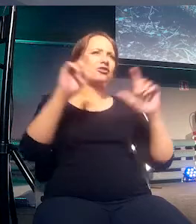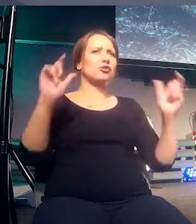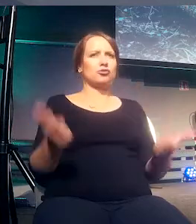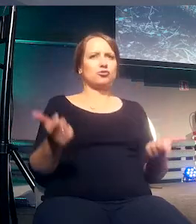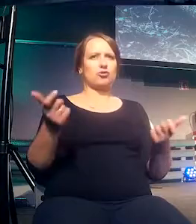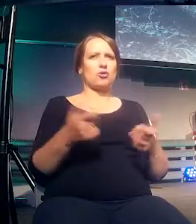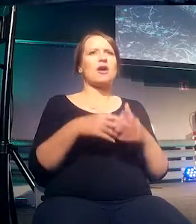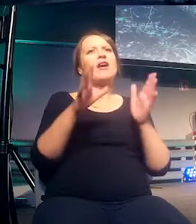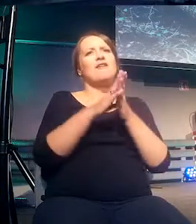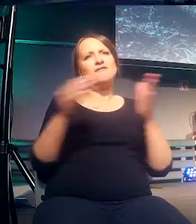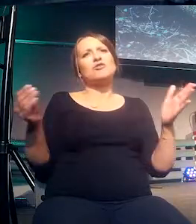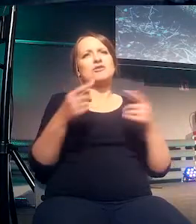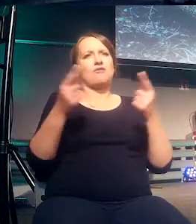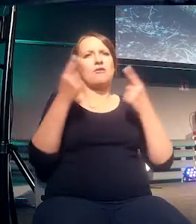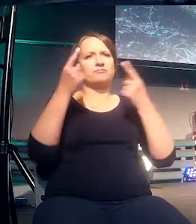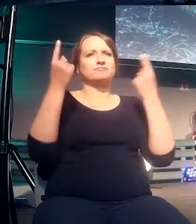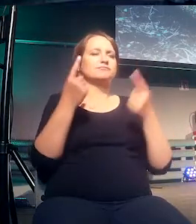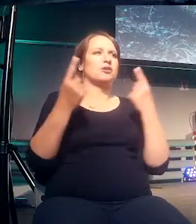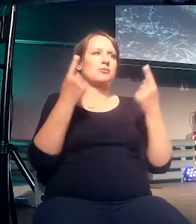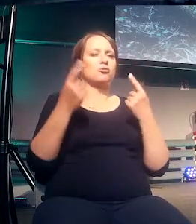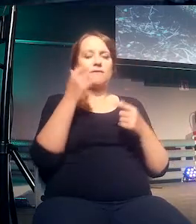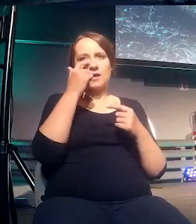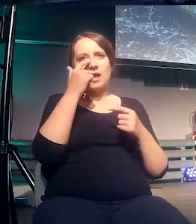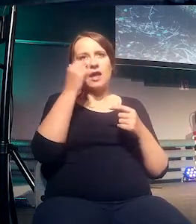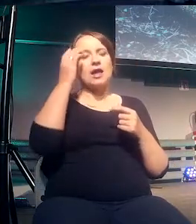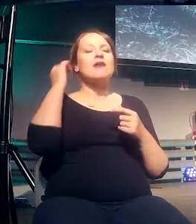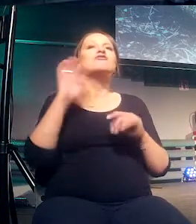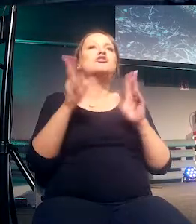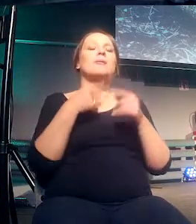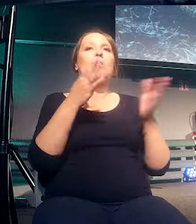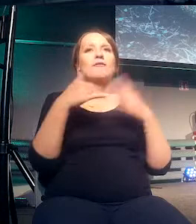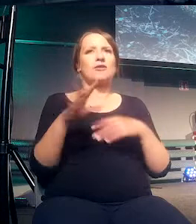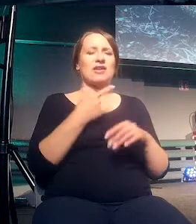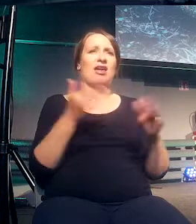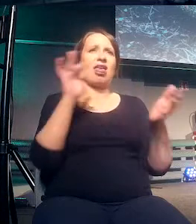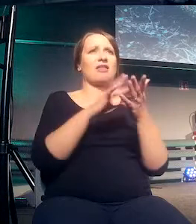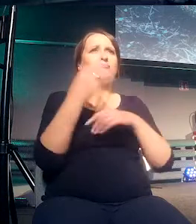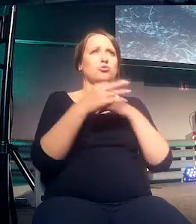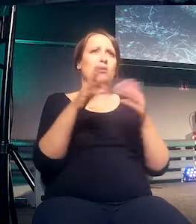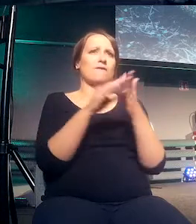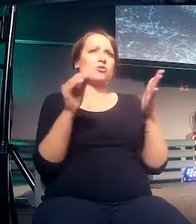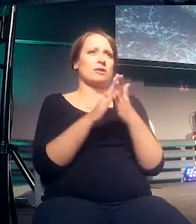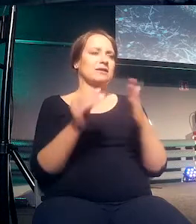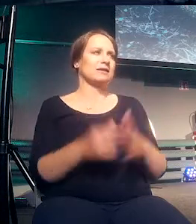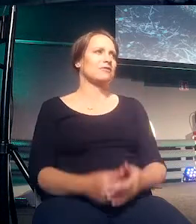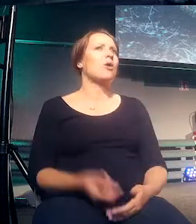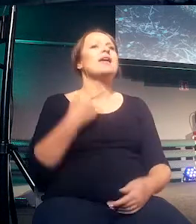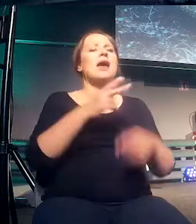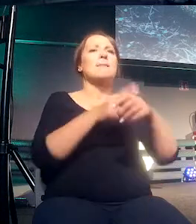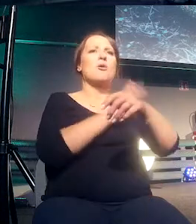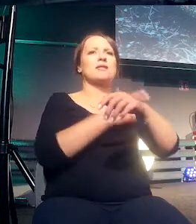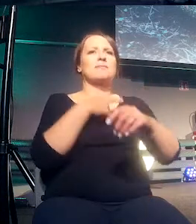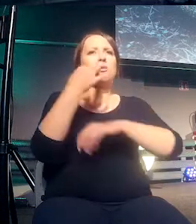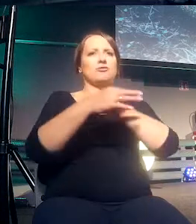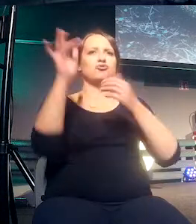przemysłowego. I wszystko było super, dopóki faktycznie nie poszłam na to wzornictwo. Studiowałam w School of Form w Poznaniu,